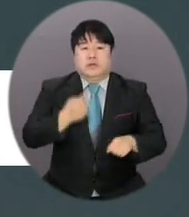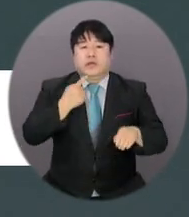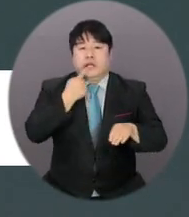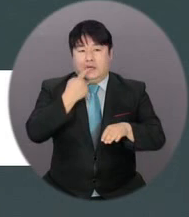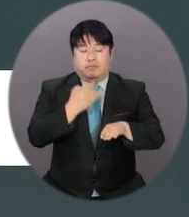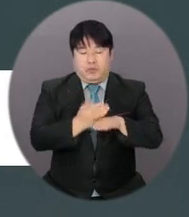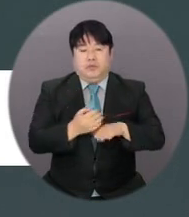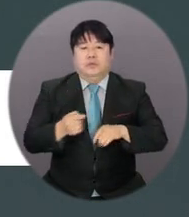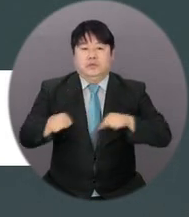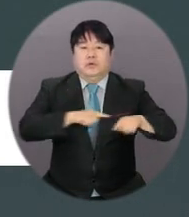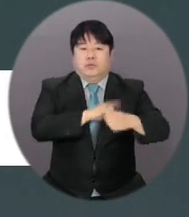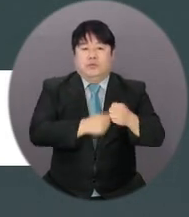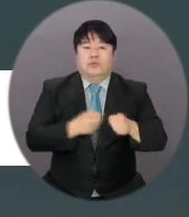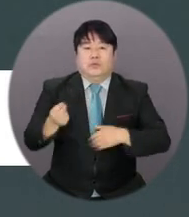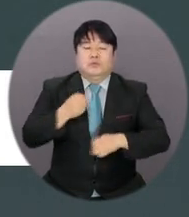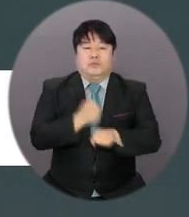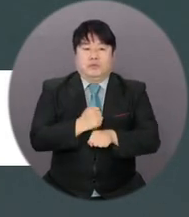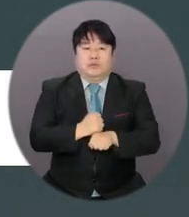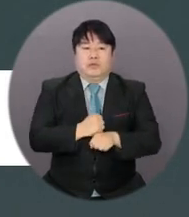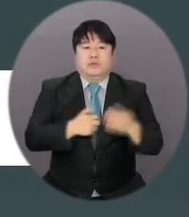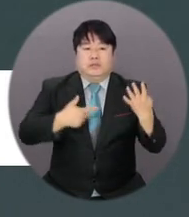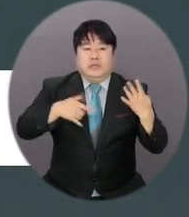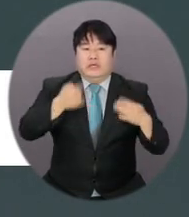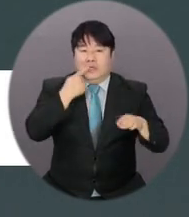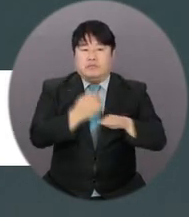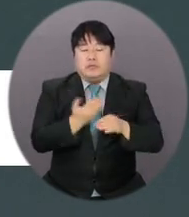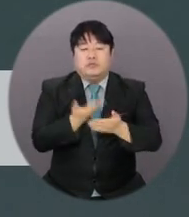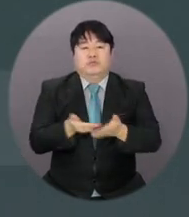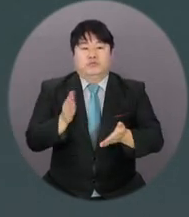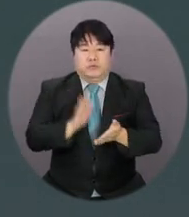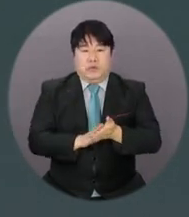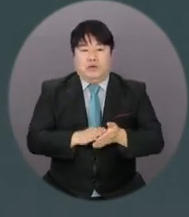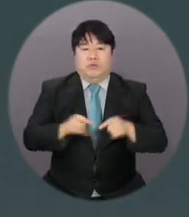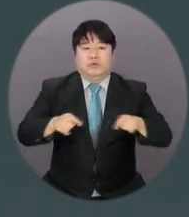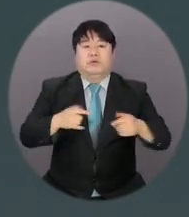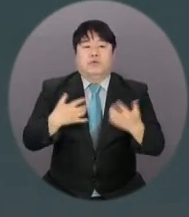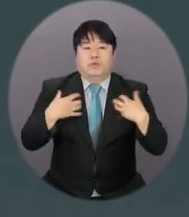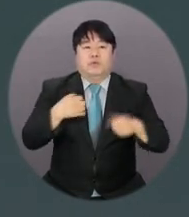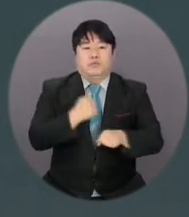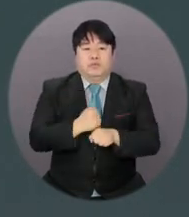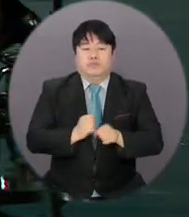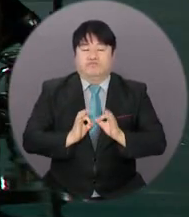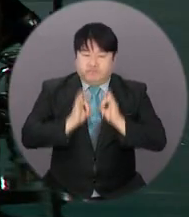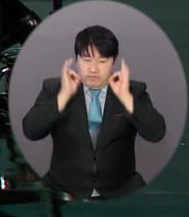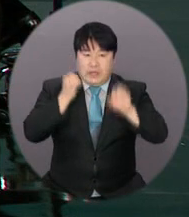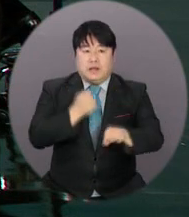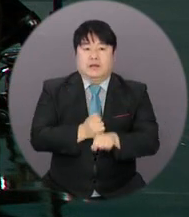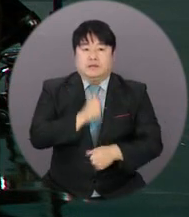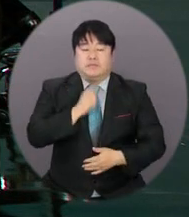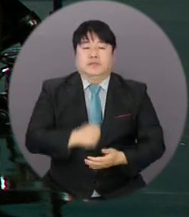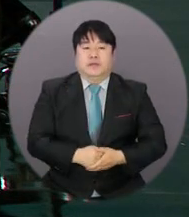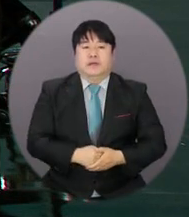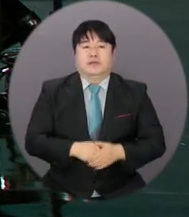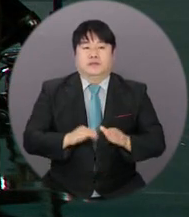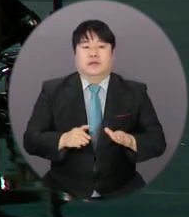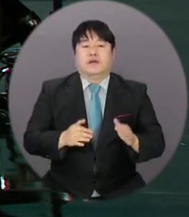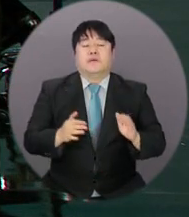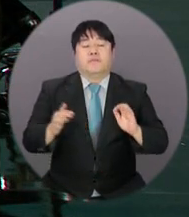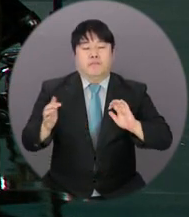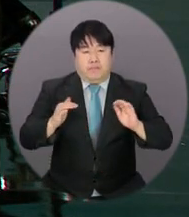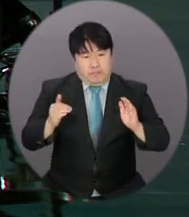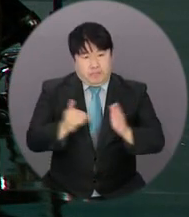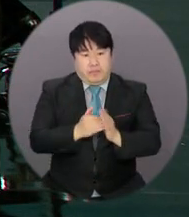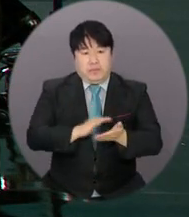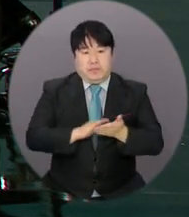언제 창출을 통해서 사기 민주 기억 정부를 출범 하는데 최선을 다 하도록 하겠습니다 4 대답 마무리하겠습니다 남은